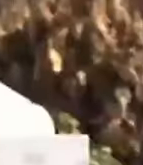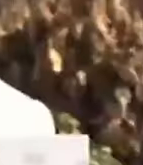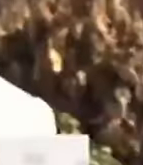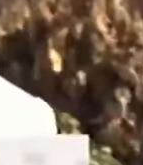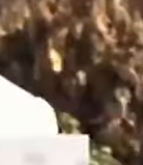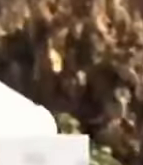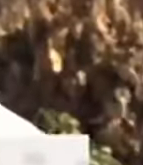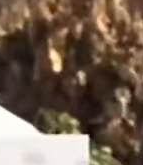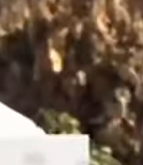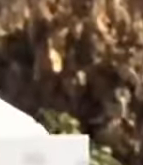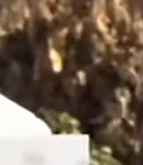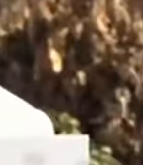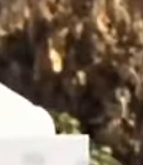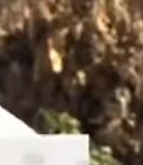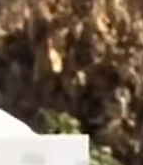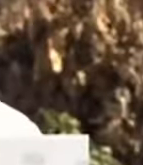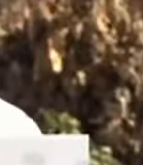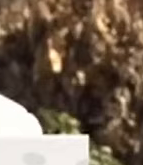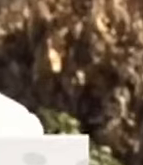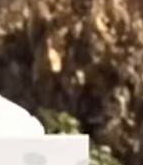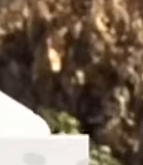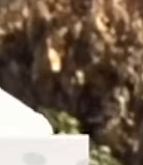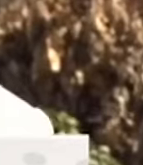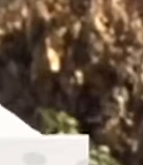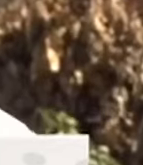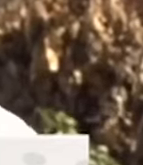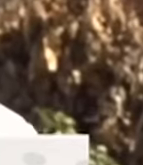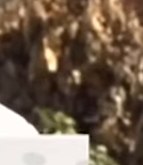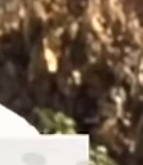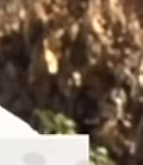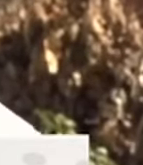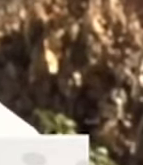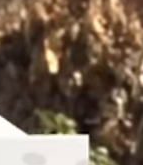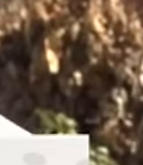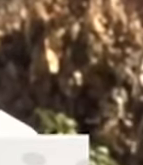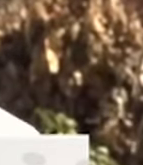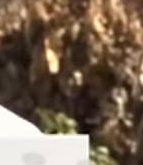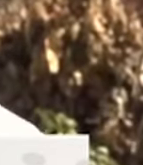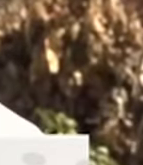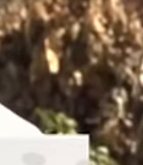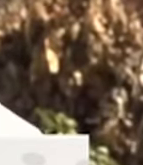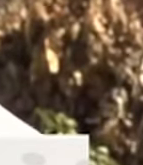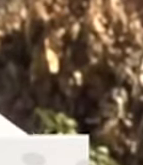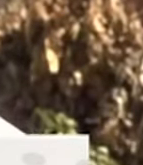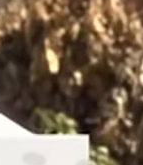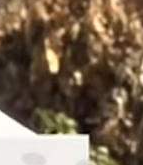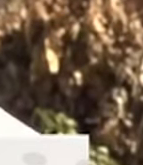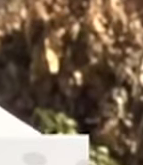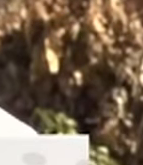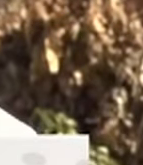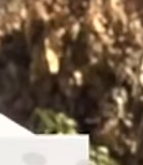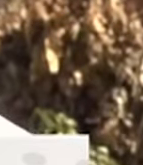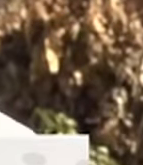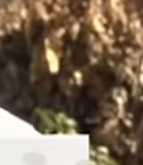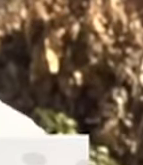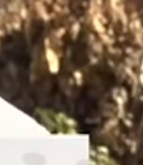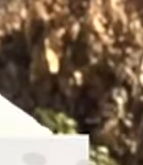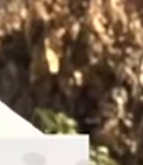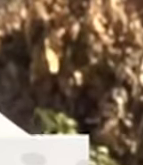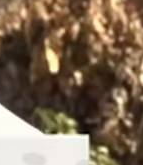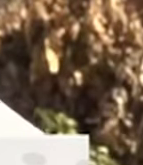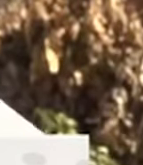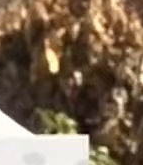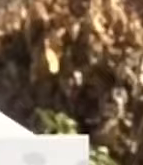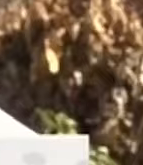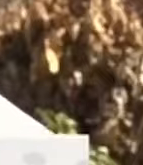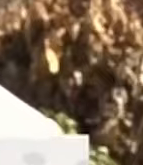Hii ni kitu kinaonekana na wanatachana, ni waalivu kila wakati. Hatuwezi kufari hii mambo tendeke,